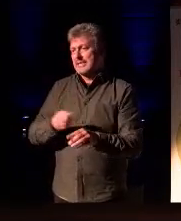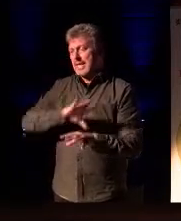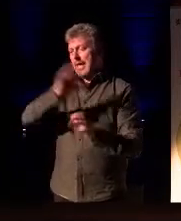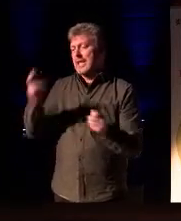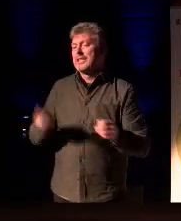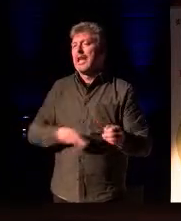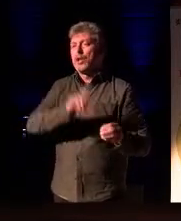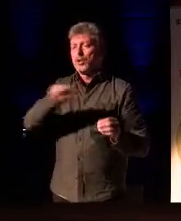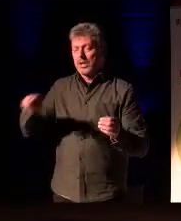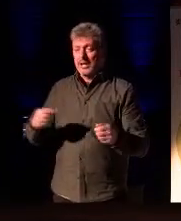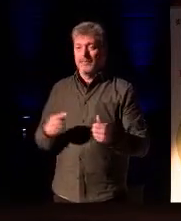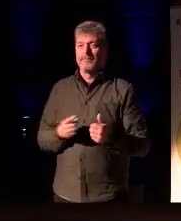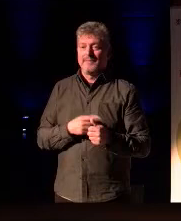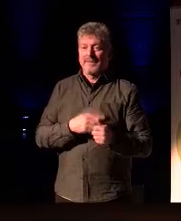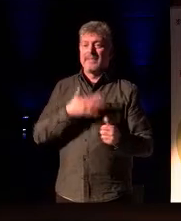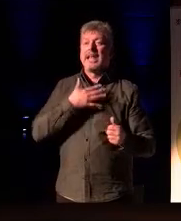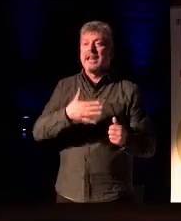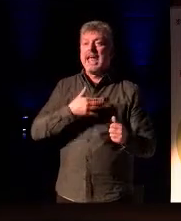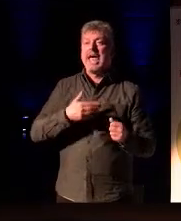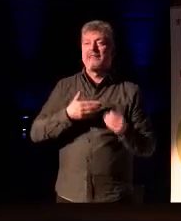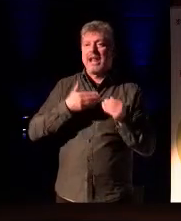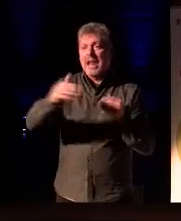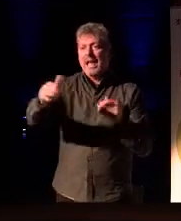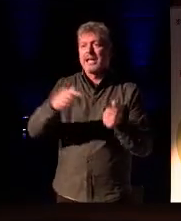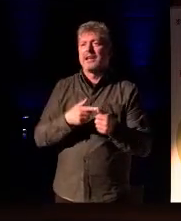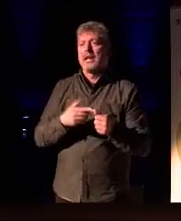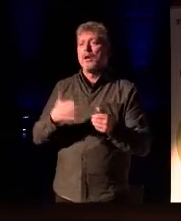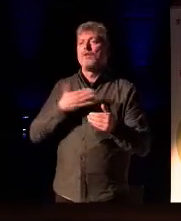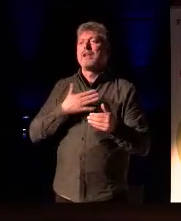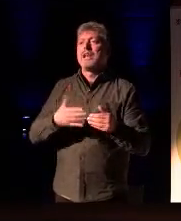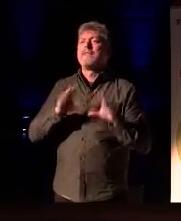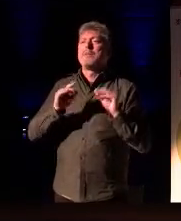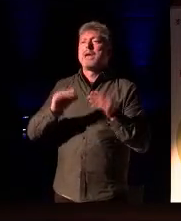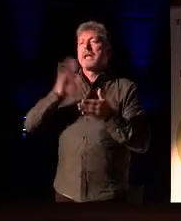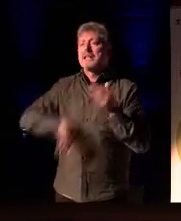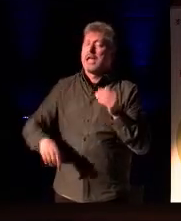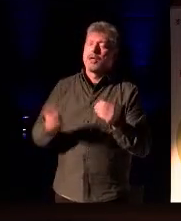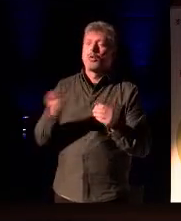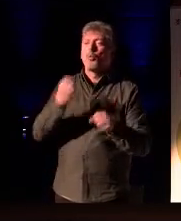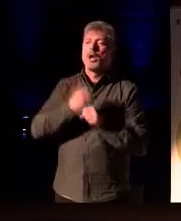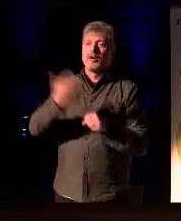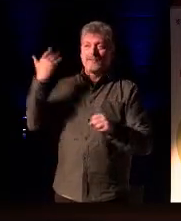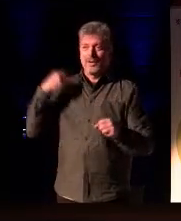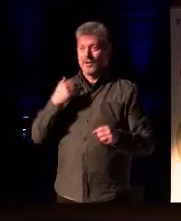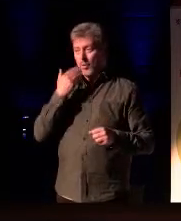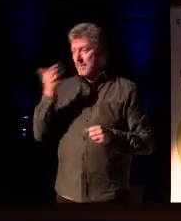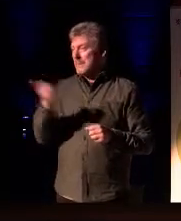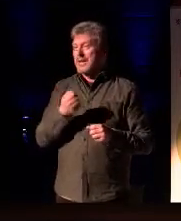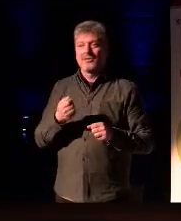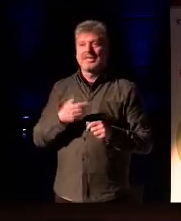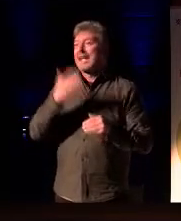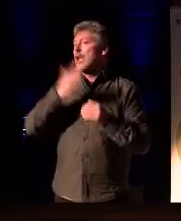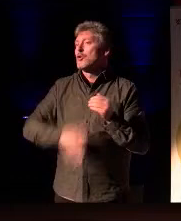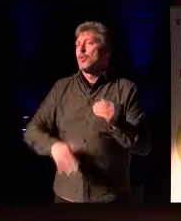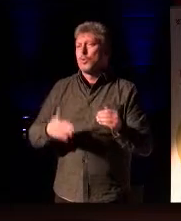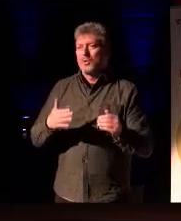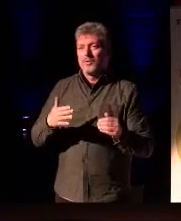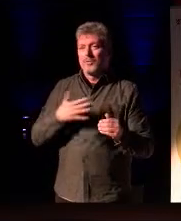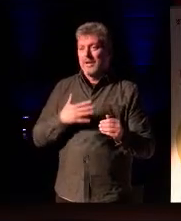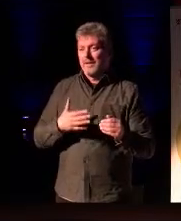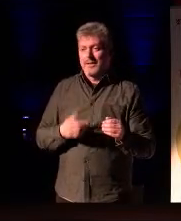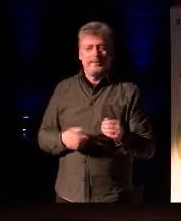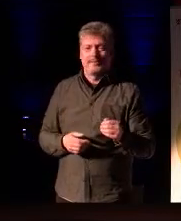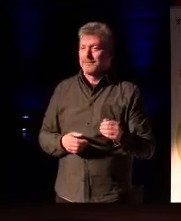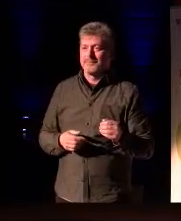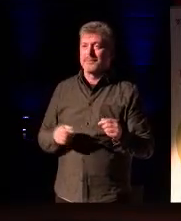Vi lever lenger, og vi lever bedre enn noen gang tidligere. Å bli pensjonist ikke slutten på livet. Tvert imot,